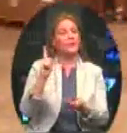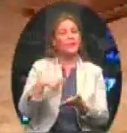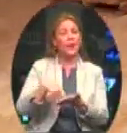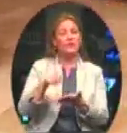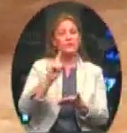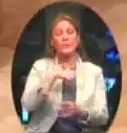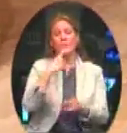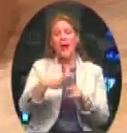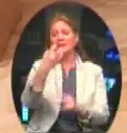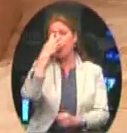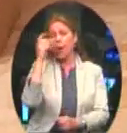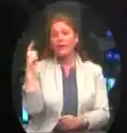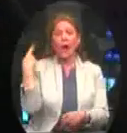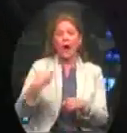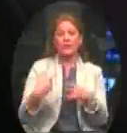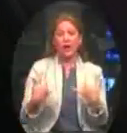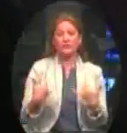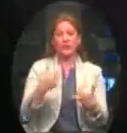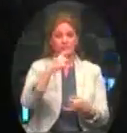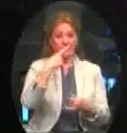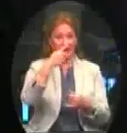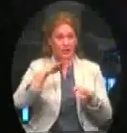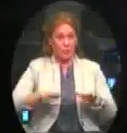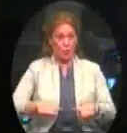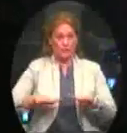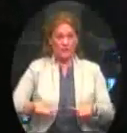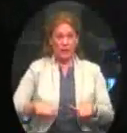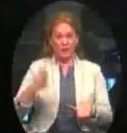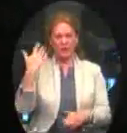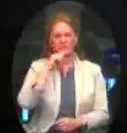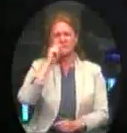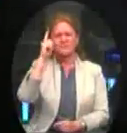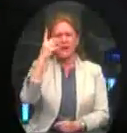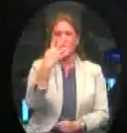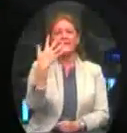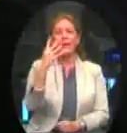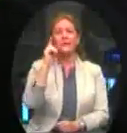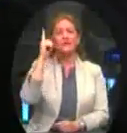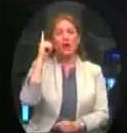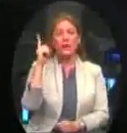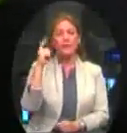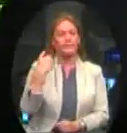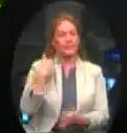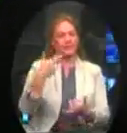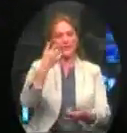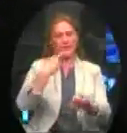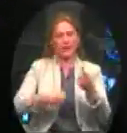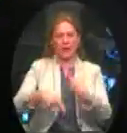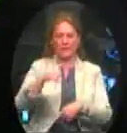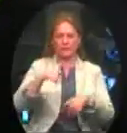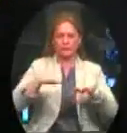הממשלה. תשימו לב, גם הקורסאות היו מלפני 45 שנה, אנחנו החלפנו